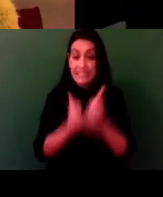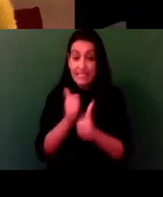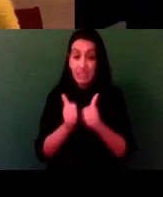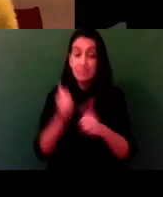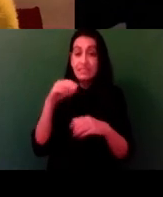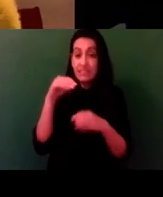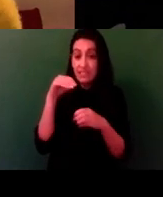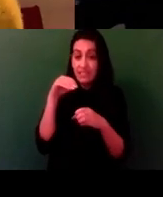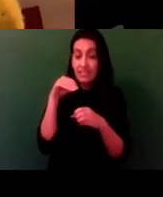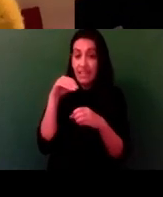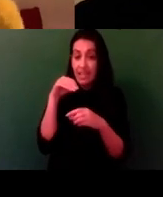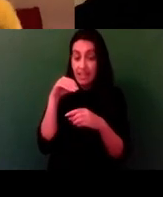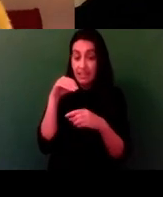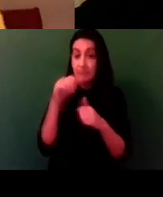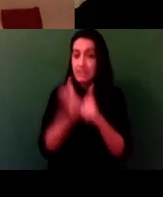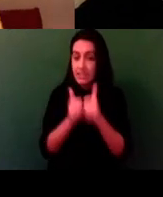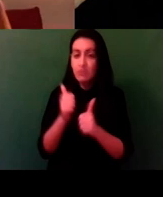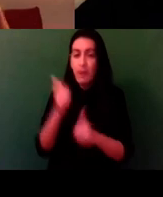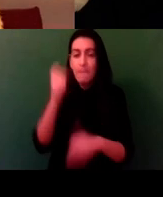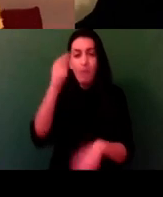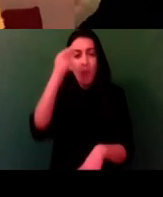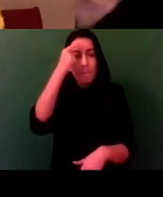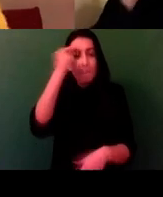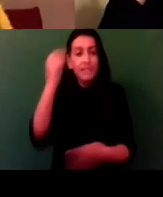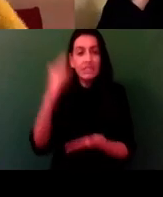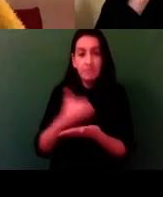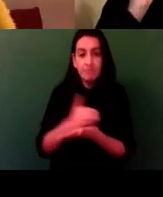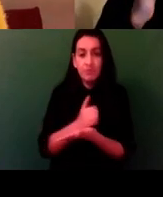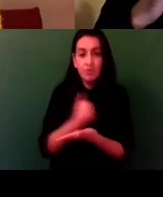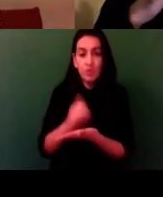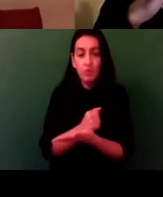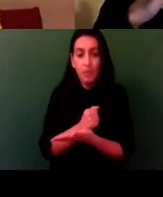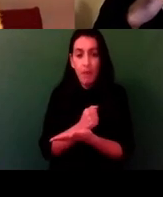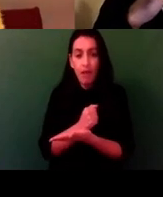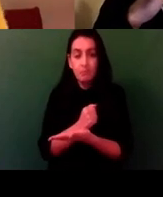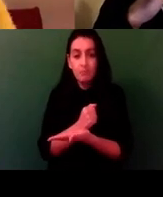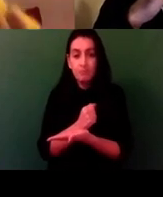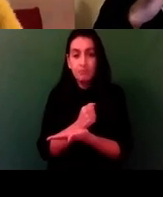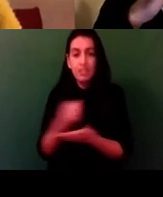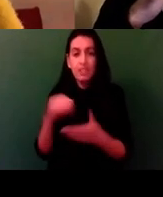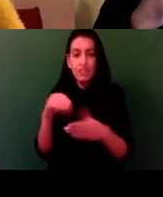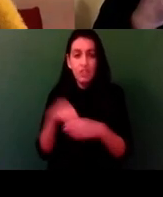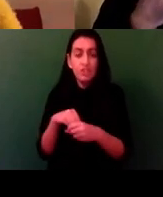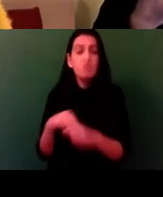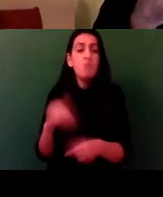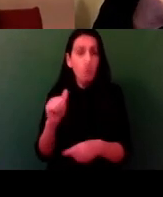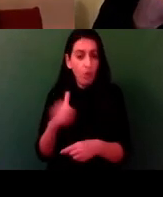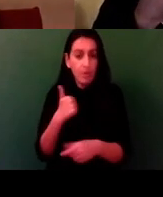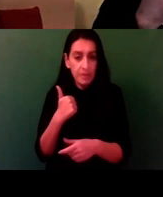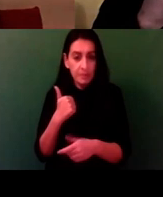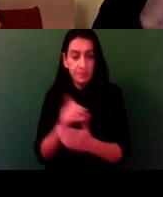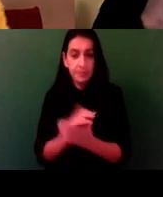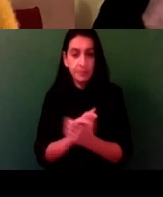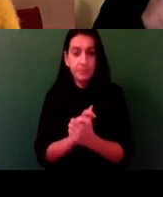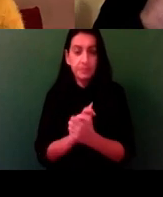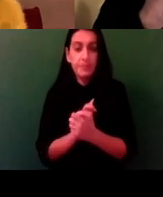toplama aracı olarak tek bir tasarımcıyı hedef almadan ya da bir sonuca odaklanmadan bir veri toplama aracı olarak kullanılamaz mı?